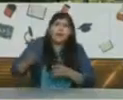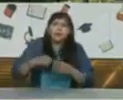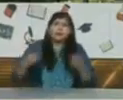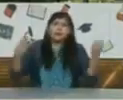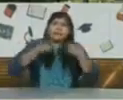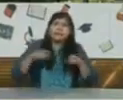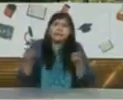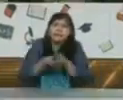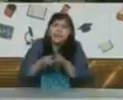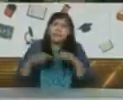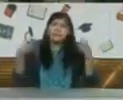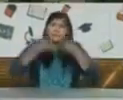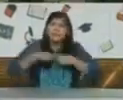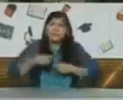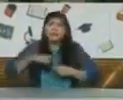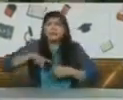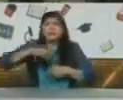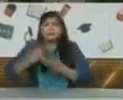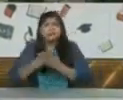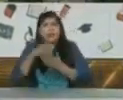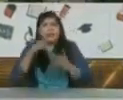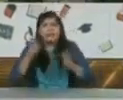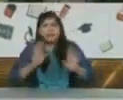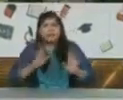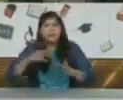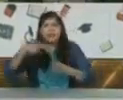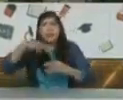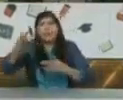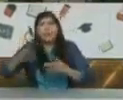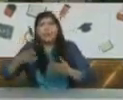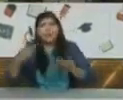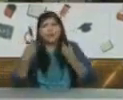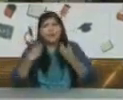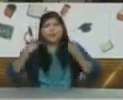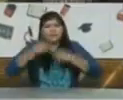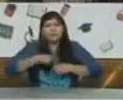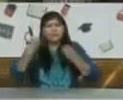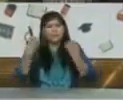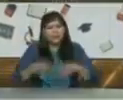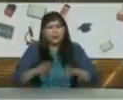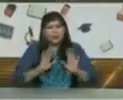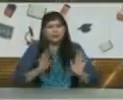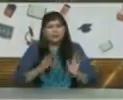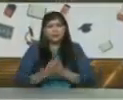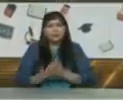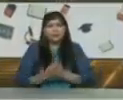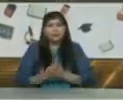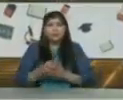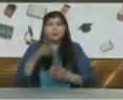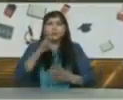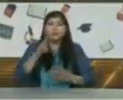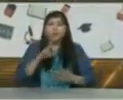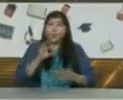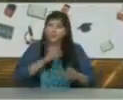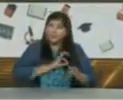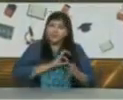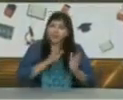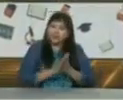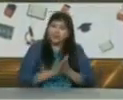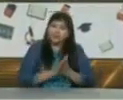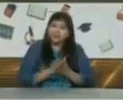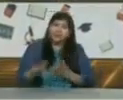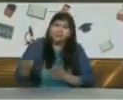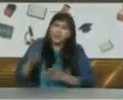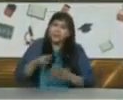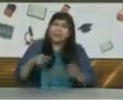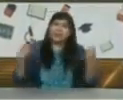इसका मतलब ये नहीं कि बाकी सब बेकार हैं, फिटिंग ठीक नहीं है, ऐसा नहीं है। उन 2 इतने अच्छे लगते हैं कि आप उसको